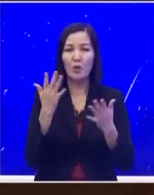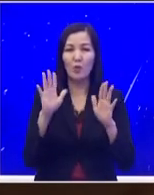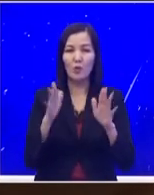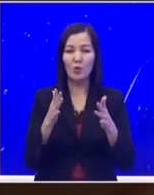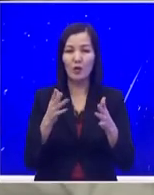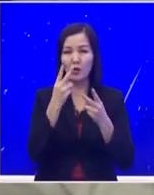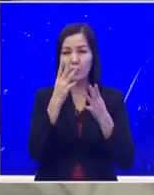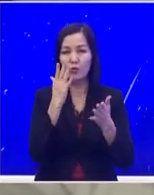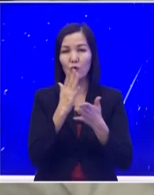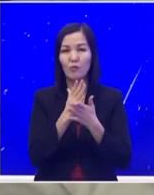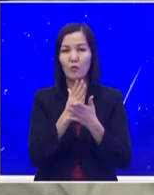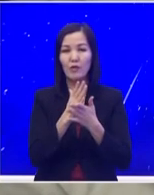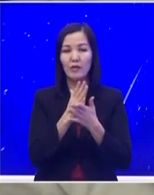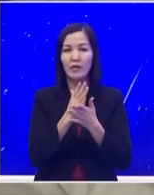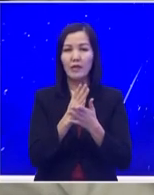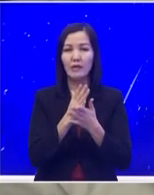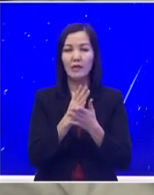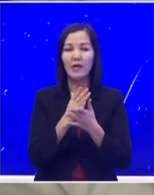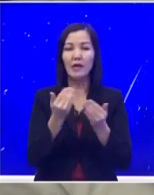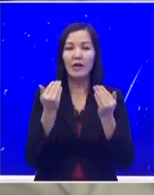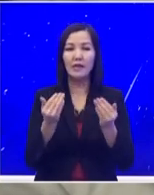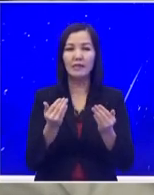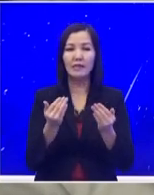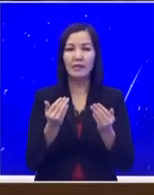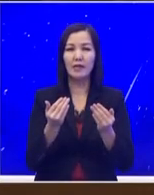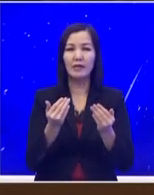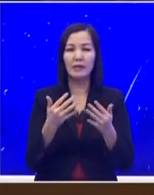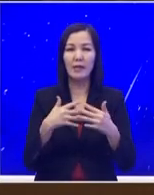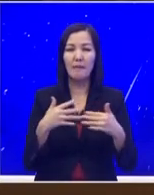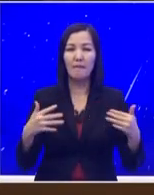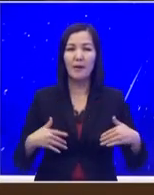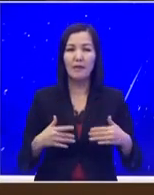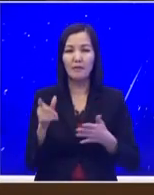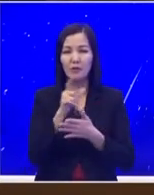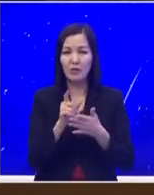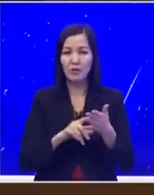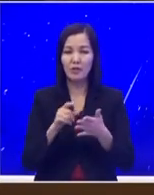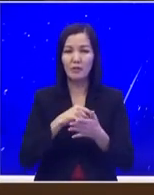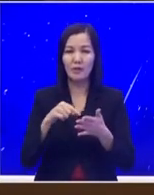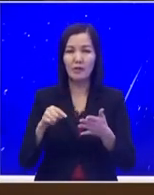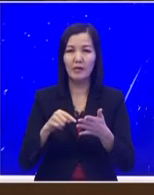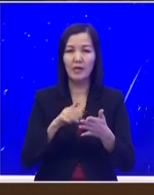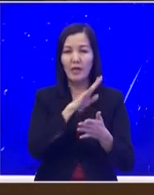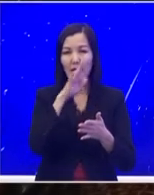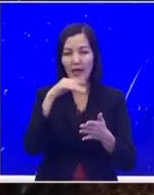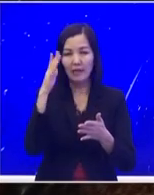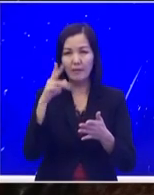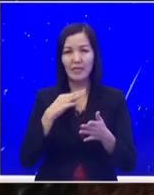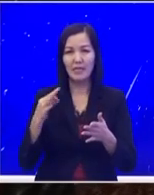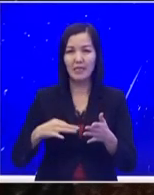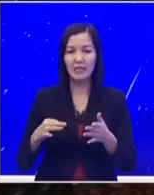алмаған сол замандағы ел ағаларының дәрменсіздігі көрсетілді. Мал емес жыр бақсам деген ақын Жамбылдың әке мен бала арасындағы